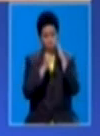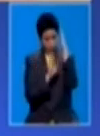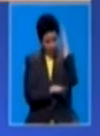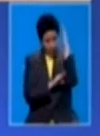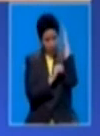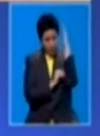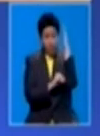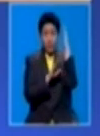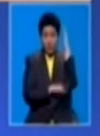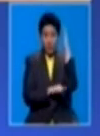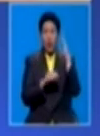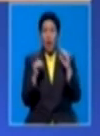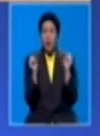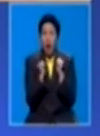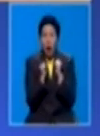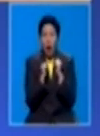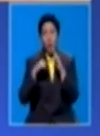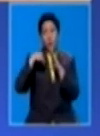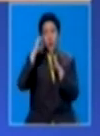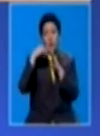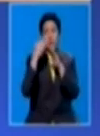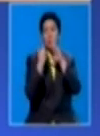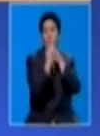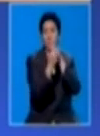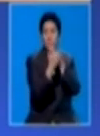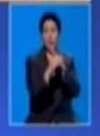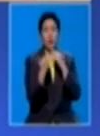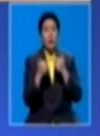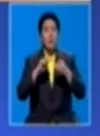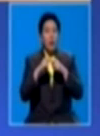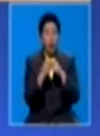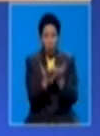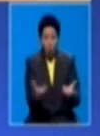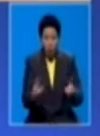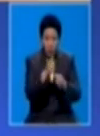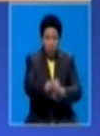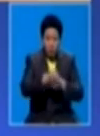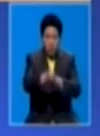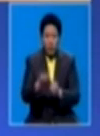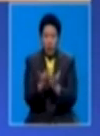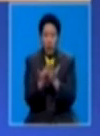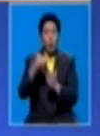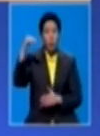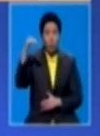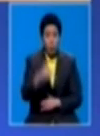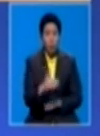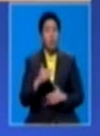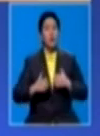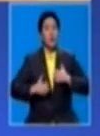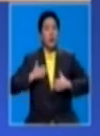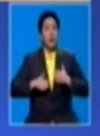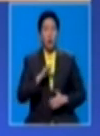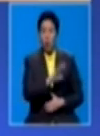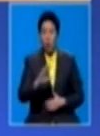ใต้ปัญหาภัยหนาวในภาคเหนือและภาคอีสานปัญหาสินค้าเกษตรราคาตกต่ำความเดือดร้อนของ